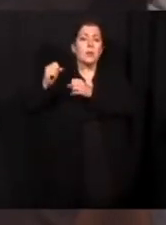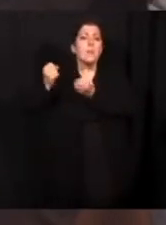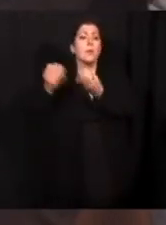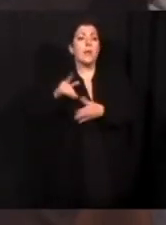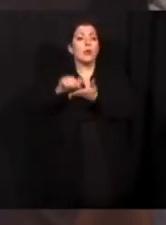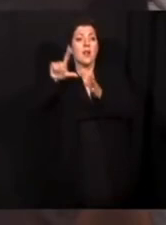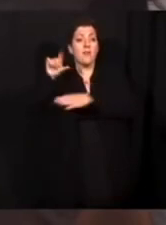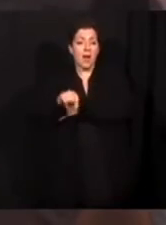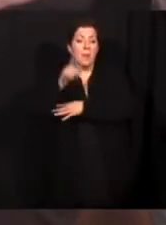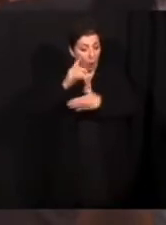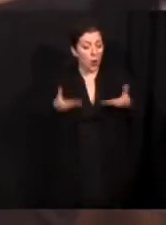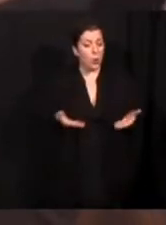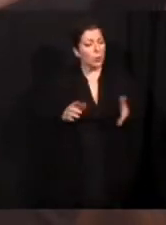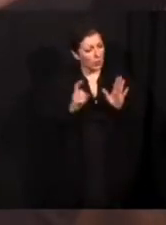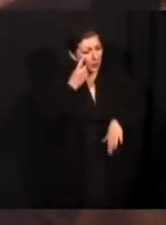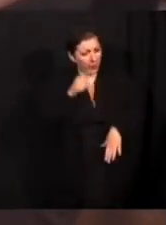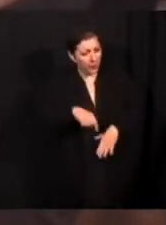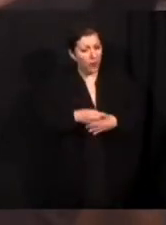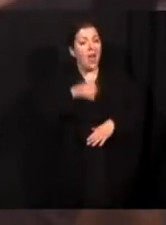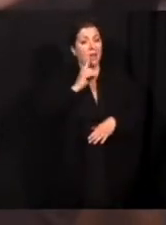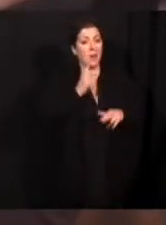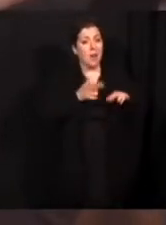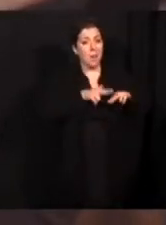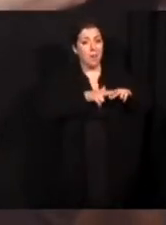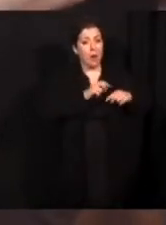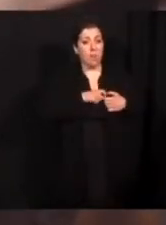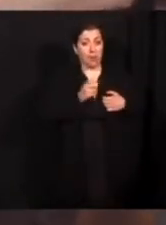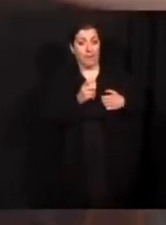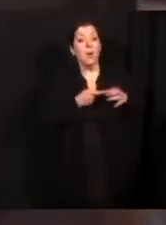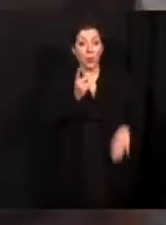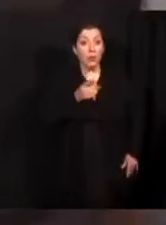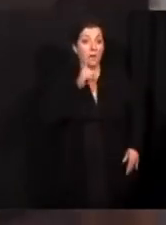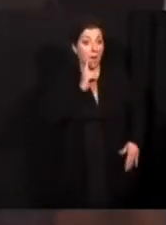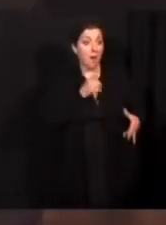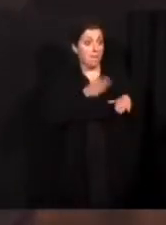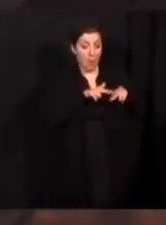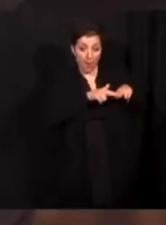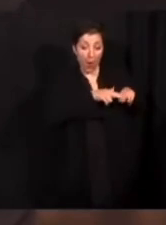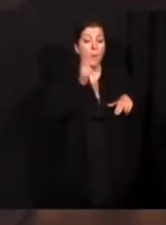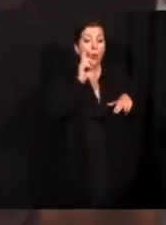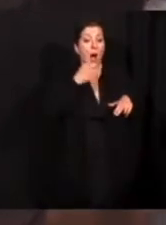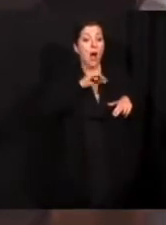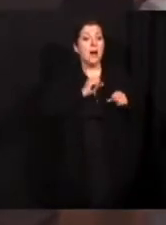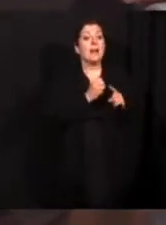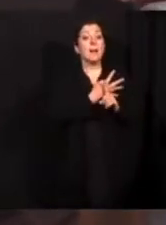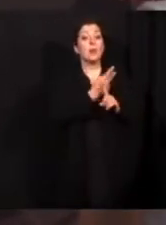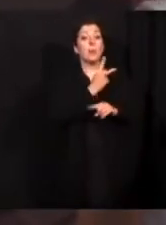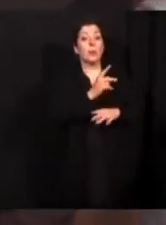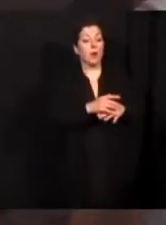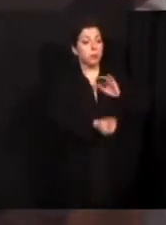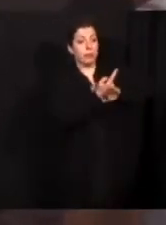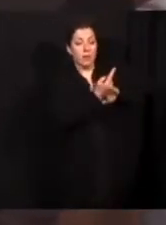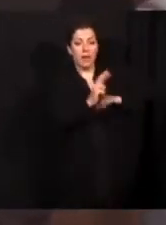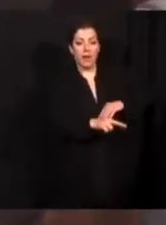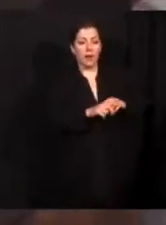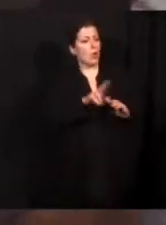2020. Car aujourd'hui, il faut le savoir, les femmes meurent davantage d'infarctus que les hommes. Pourquoi ? Parce que leurs symptômes sont considérés comme atypiques et